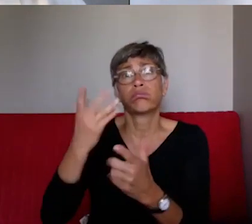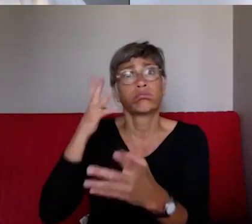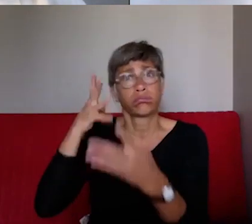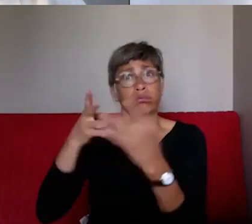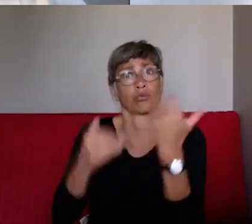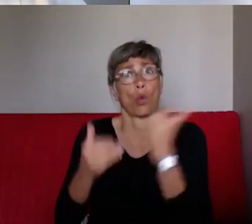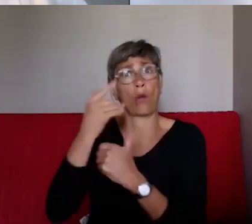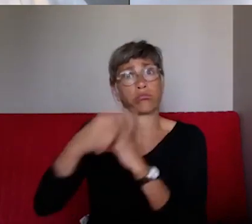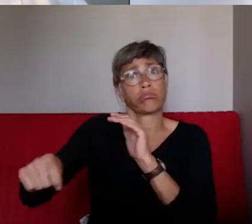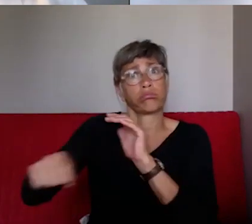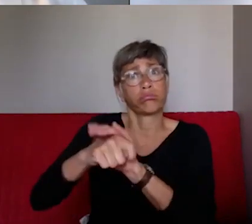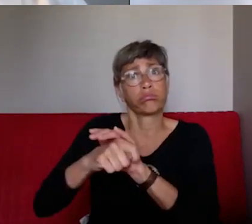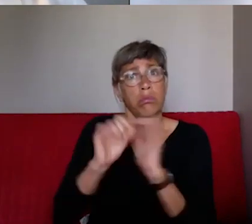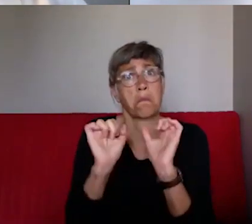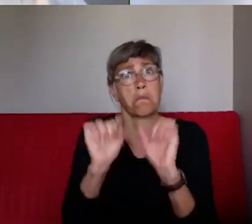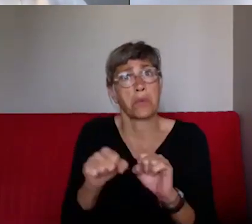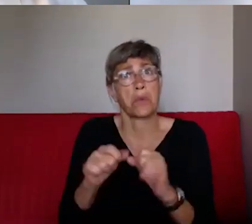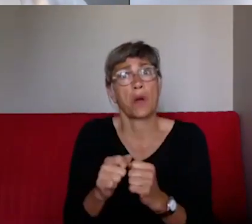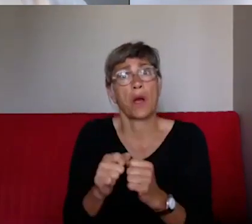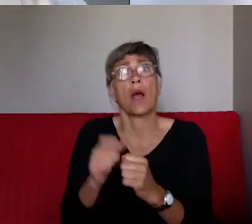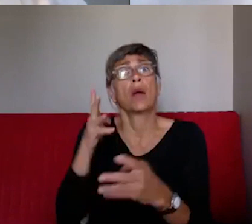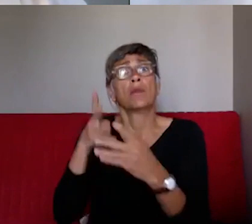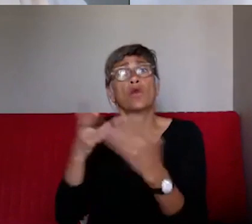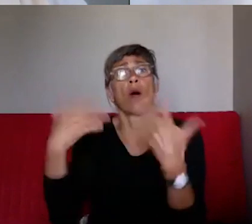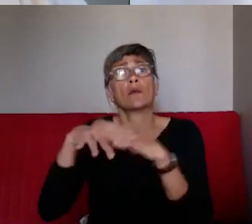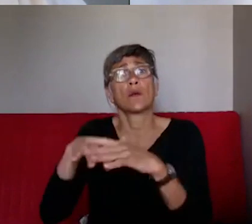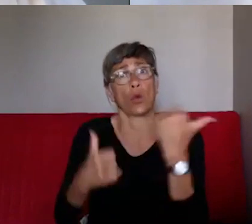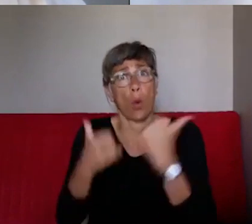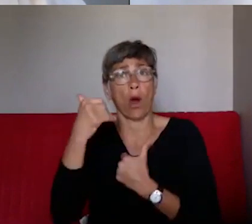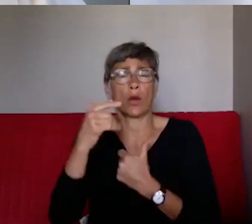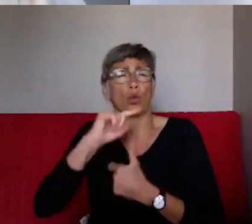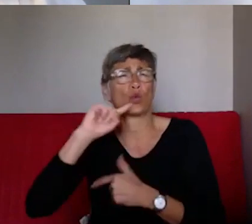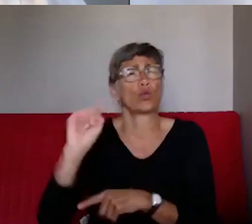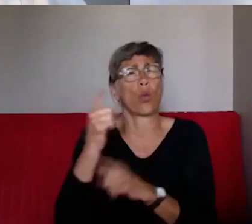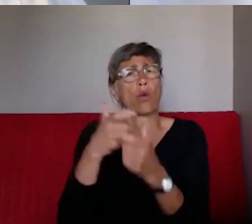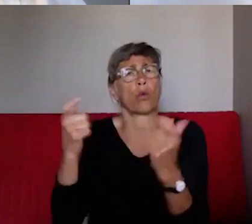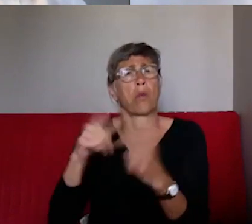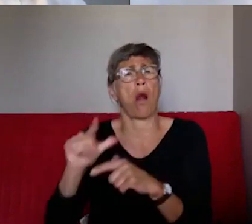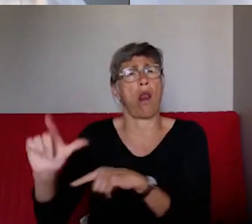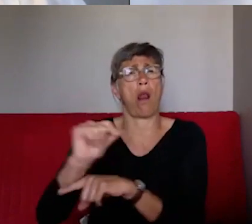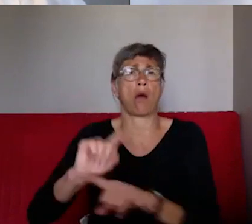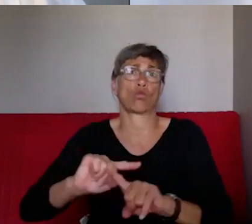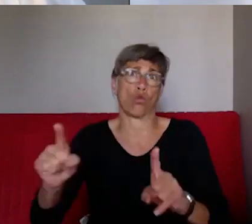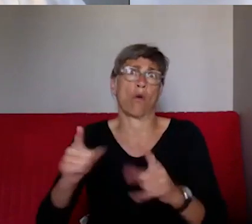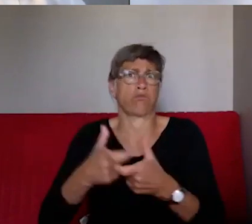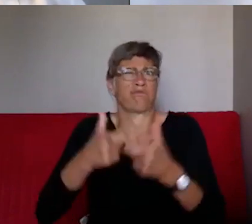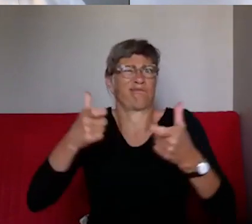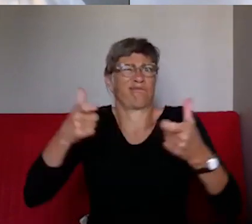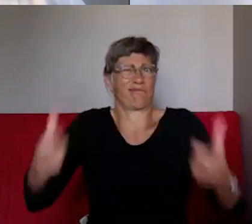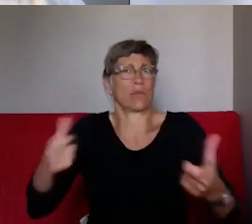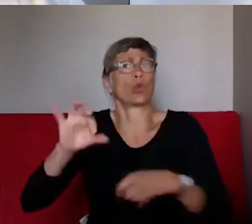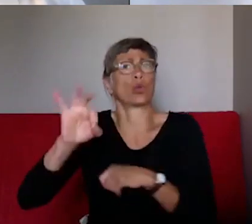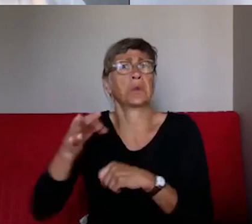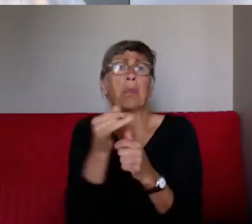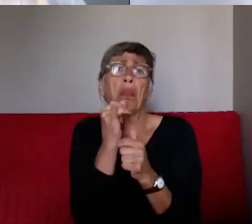la mission insertion handicap. La mission insertion handicap, il faut savoir qu'il n'y en a quand même pas dans toutes les entreprises, dans les plus grands groupes. Mais effectivement, à partir du moment où on a